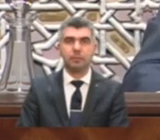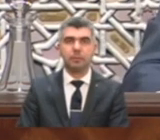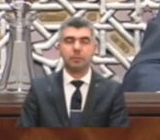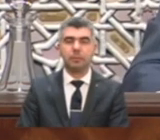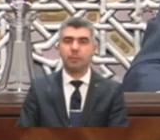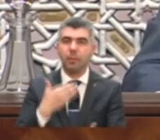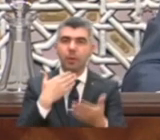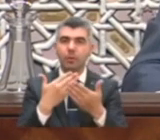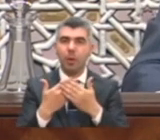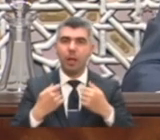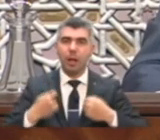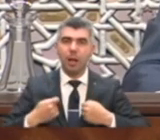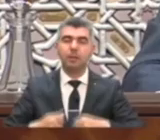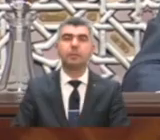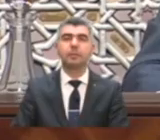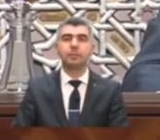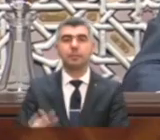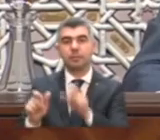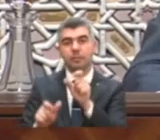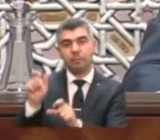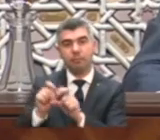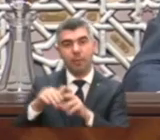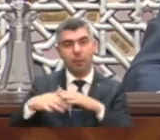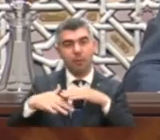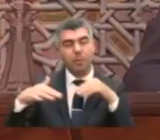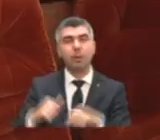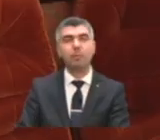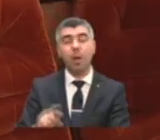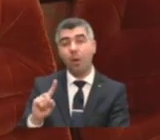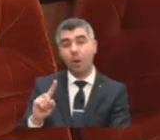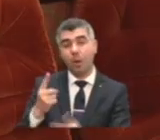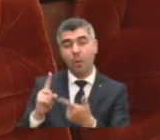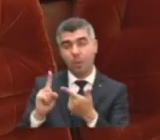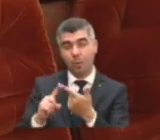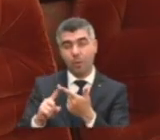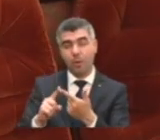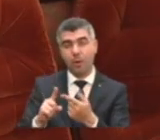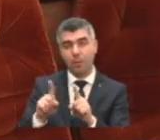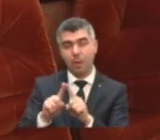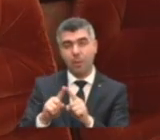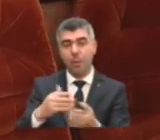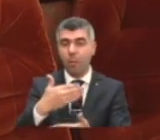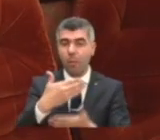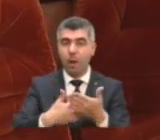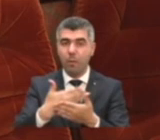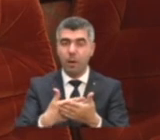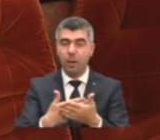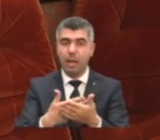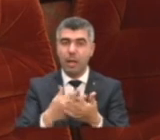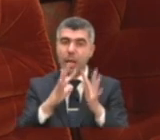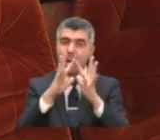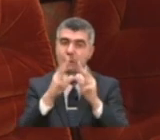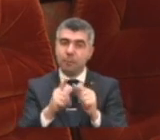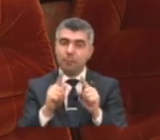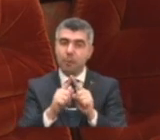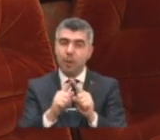شكرا السيد الرئيس المحترم والسيدات والسادة النواب المحترمون. هو أولا نظام الفوترة اللي معمول به ما كاين